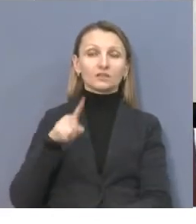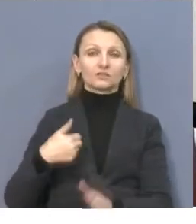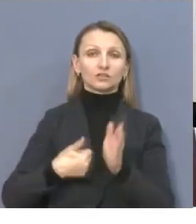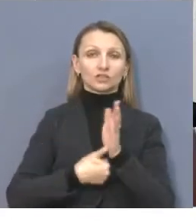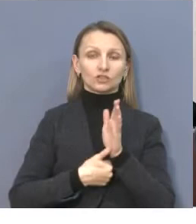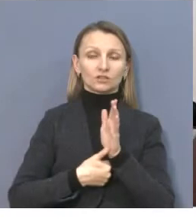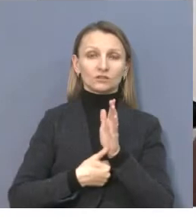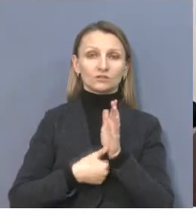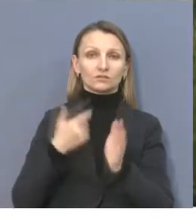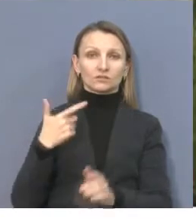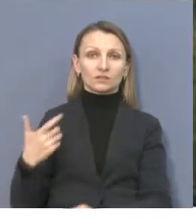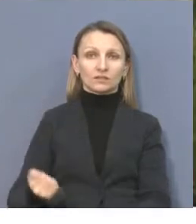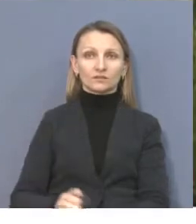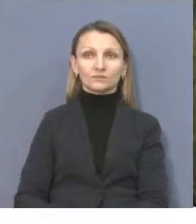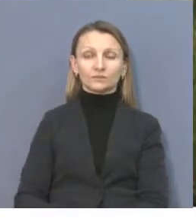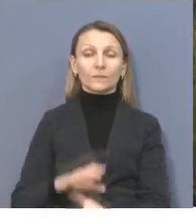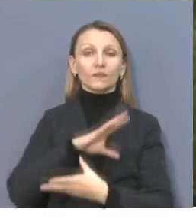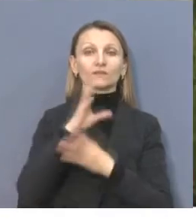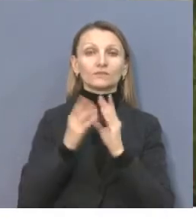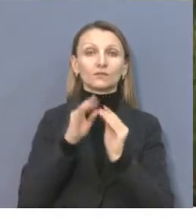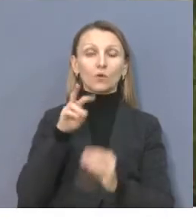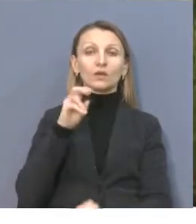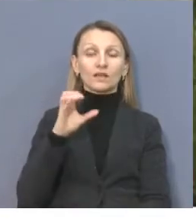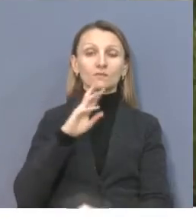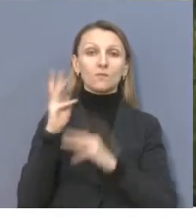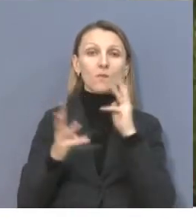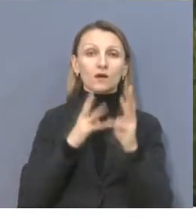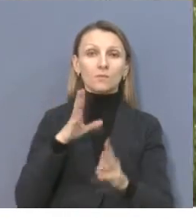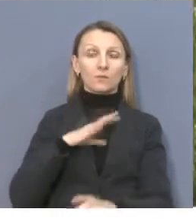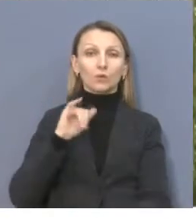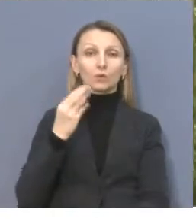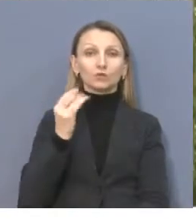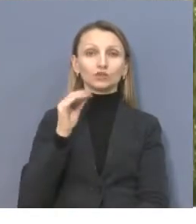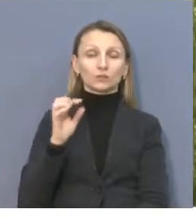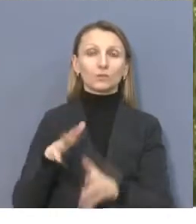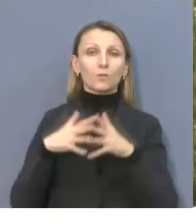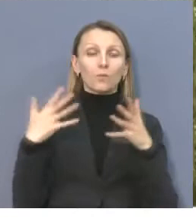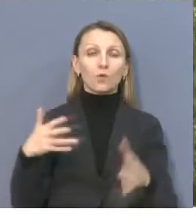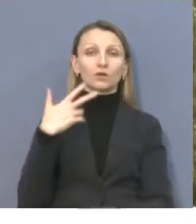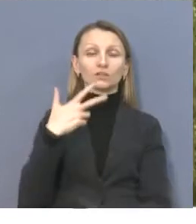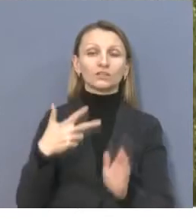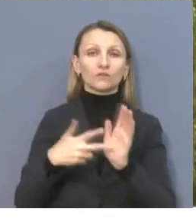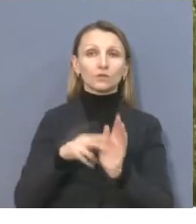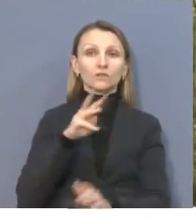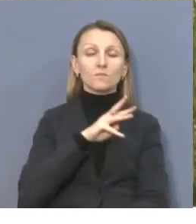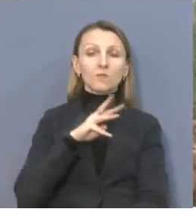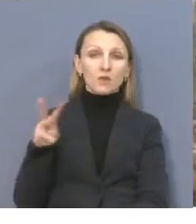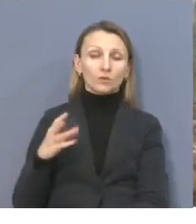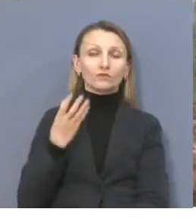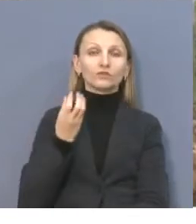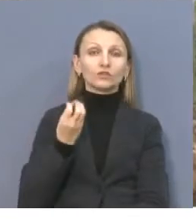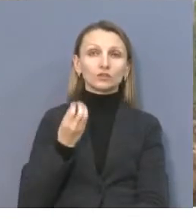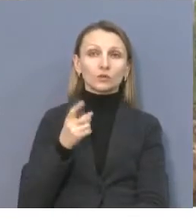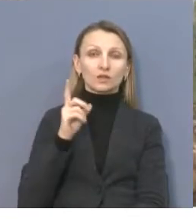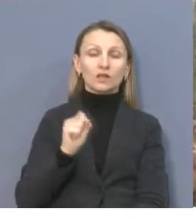10 всего от лесных пожаров был причинен ущерб на сумму более 38 миллионов тенге кроме того на